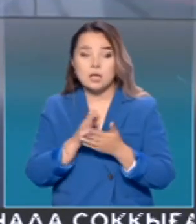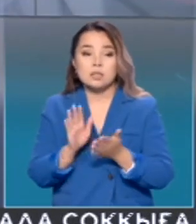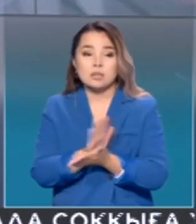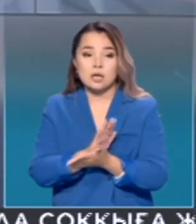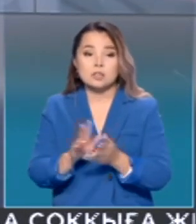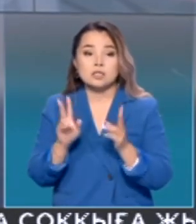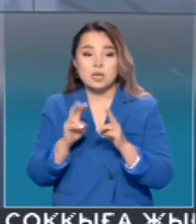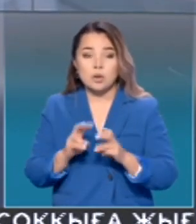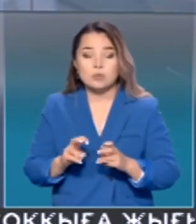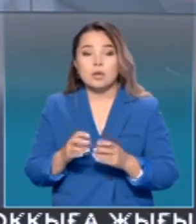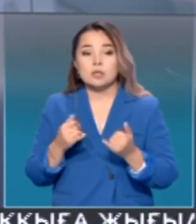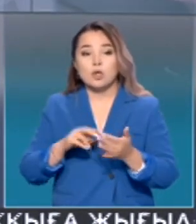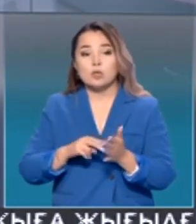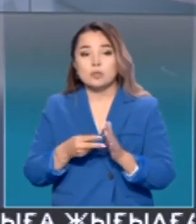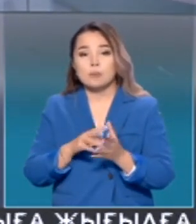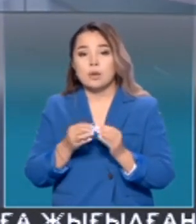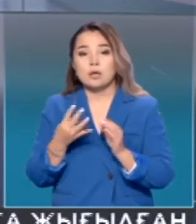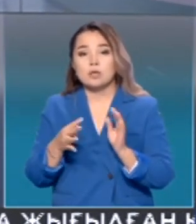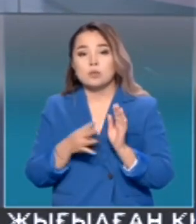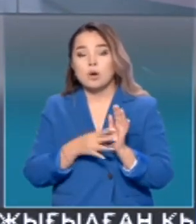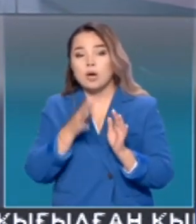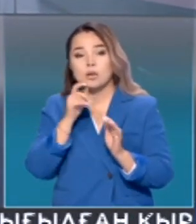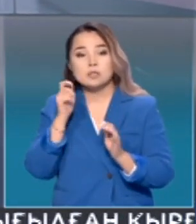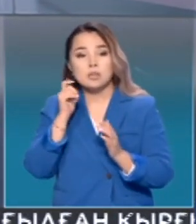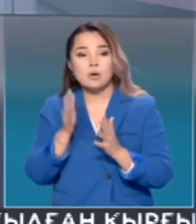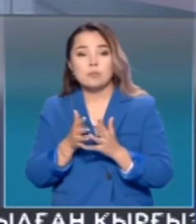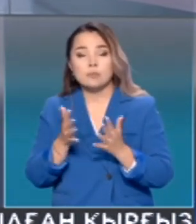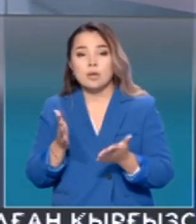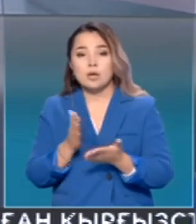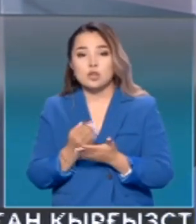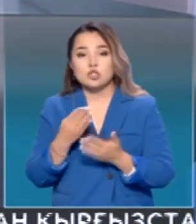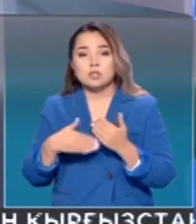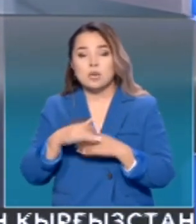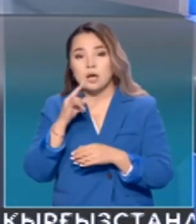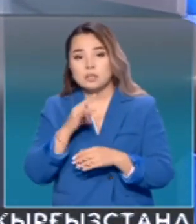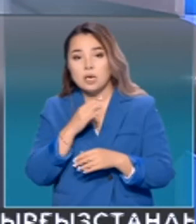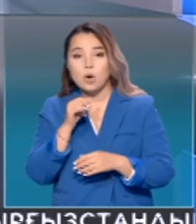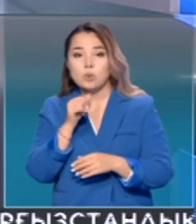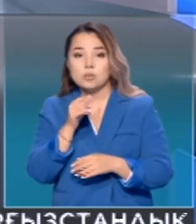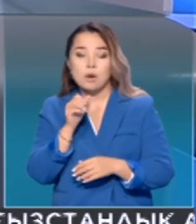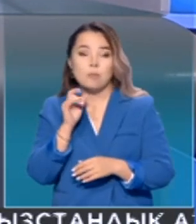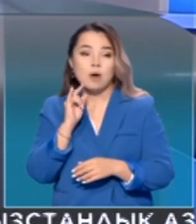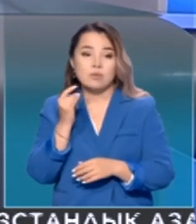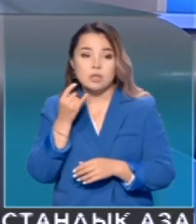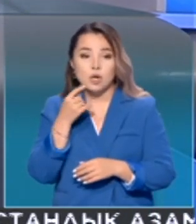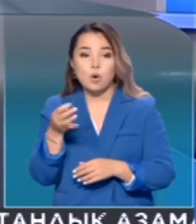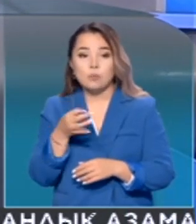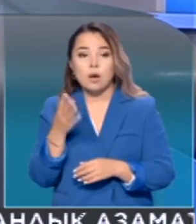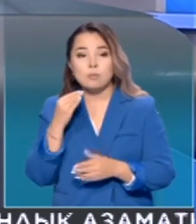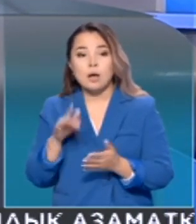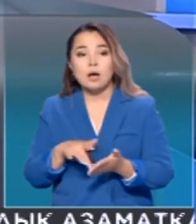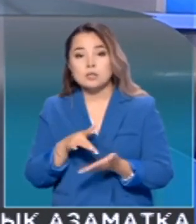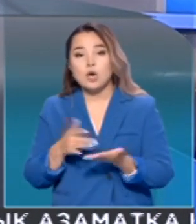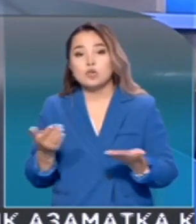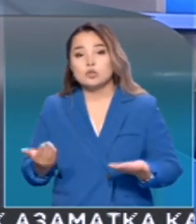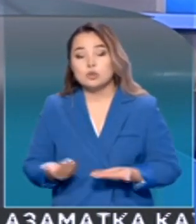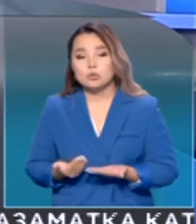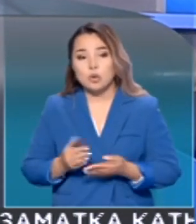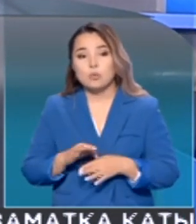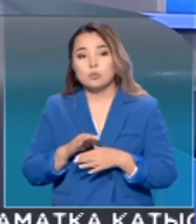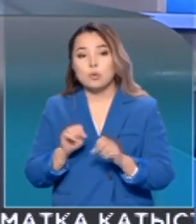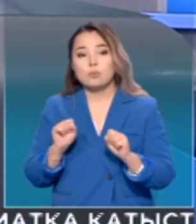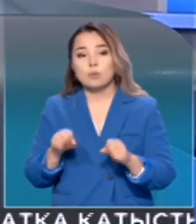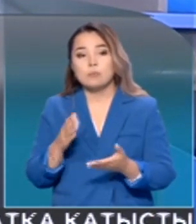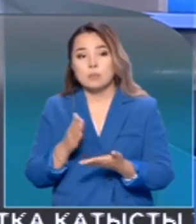тексерістен пилоттық жоба аясында 49 жастан асқан Шығыс Қазақстан, Қостанай, Павлодар облыстары мен Алматы қаласы тұрғындарына